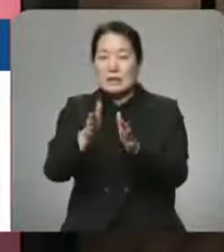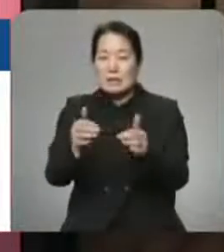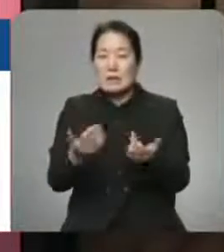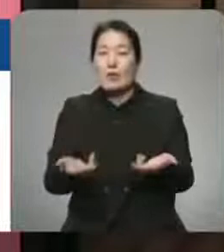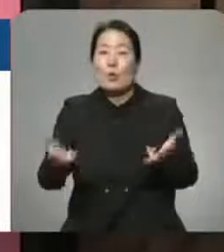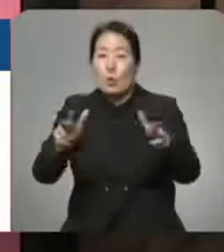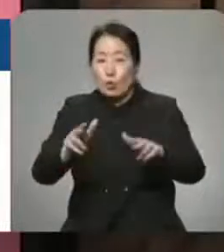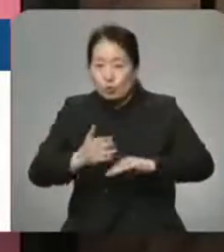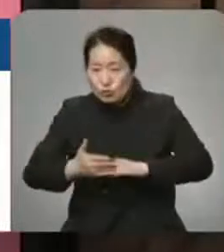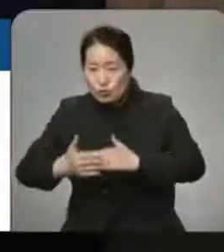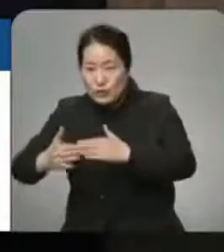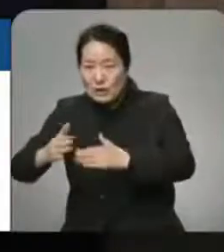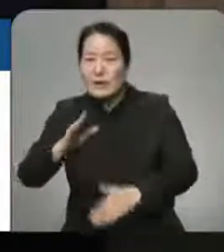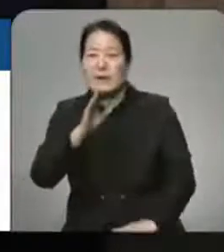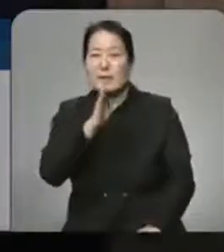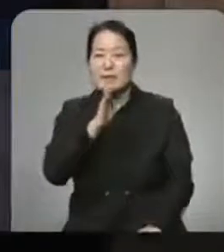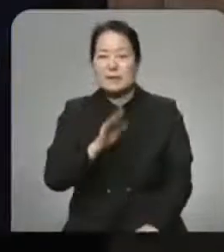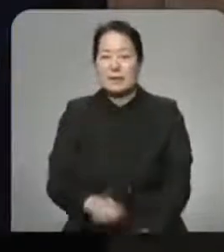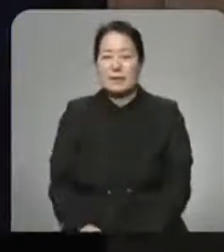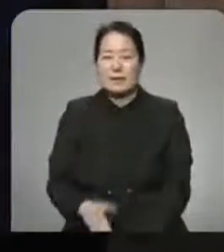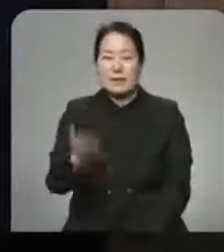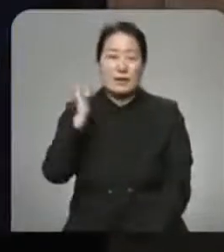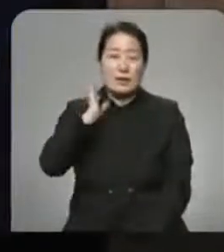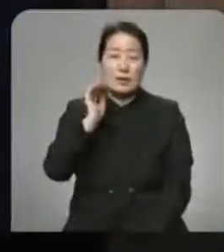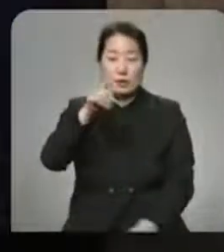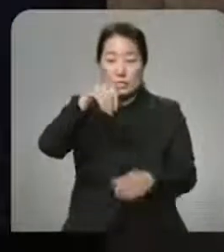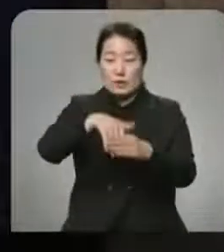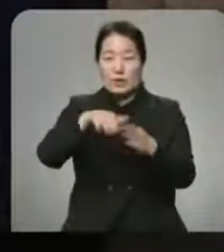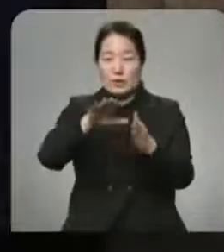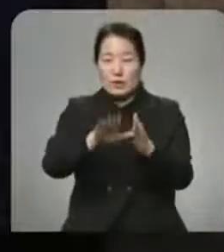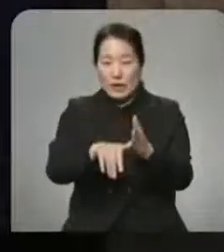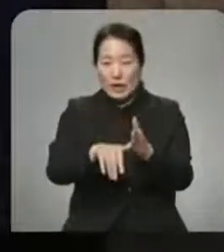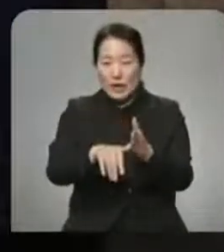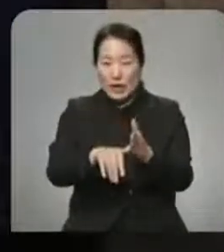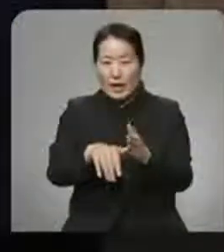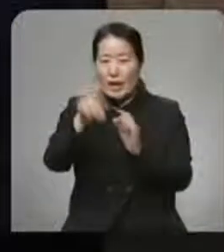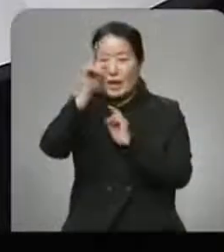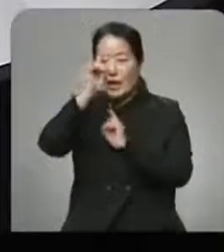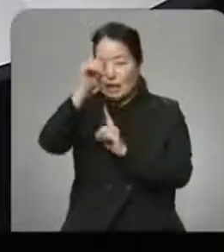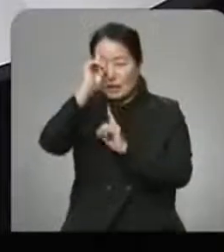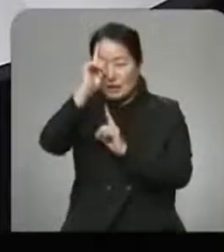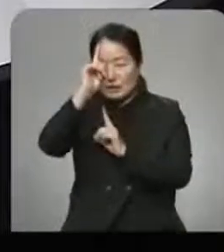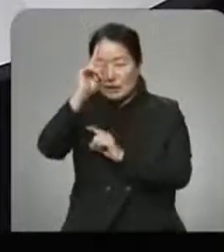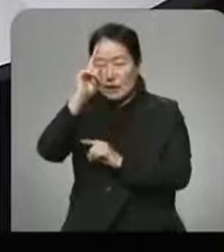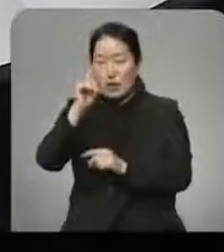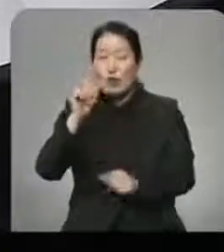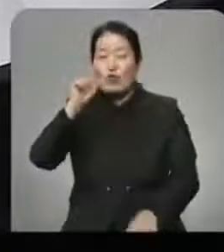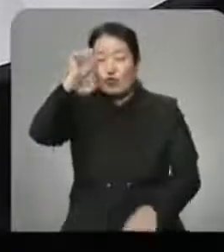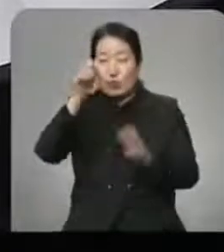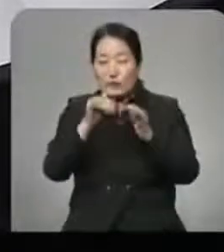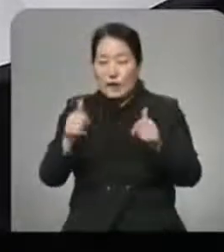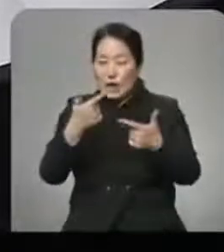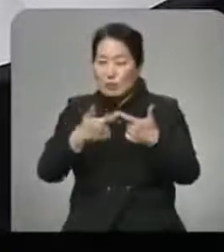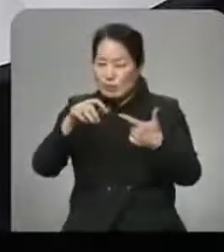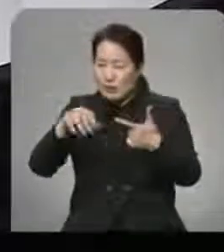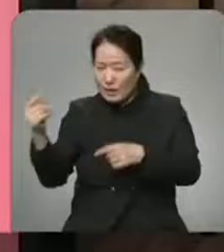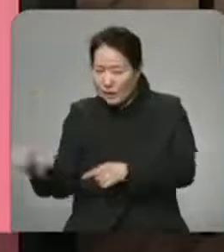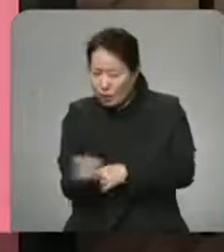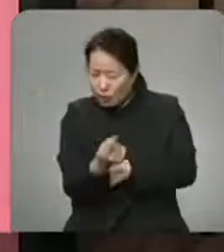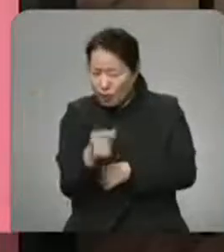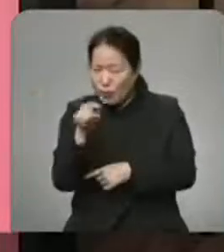추진해 나가는 게 맞습니다. 지난 대통령 선거 당시 이광재 후보의 부산 골프 논란에 대해선 신경전이